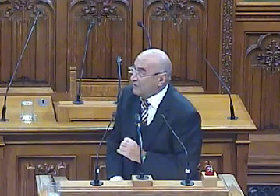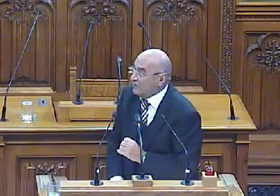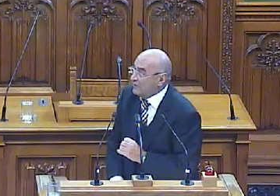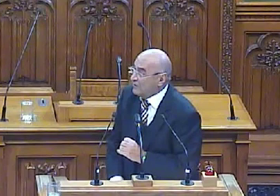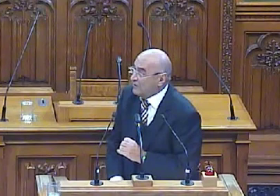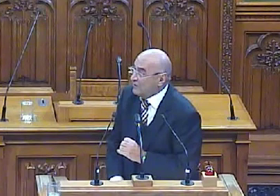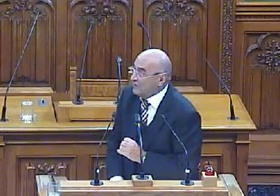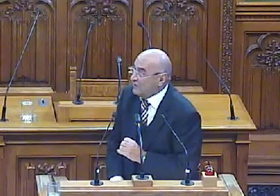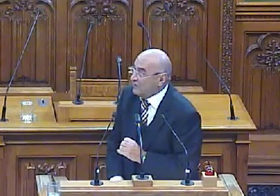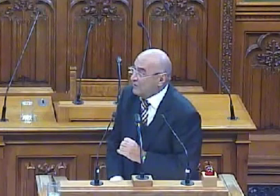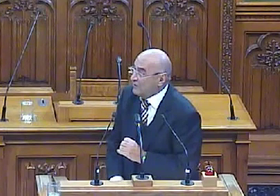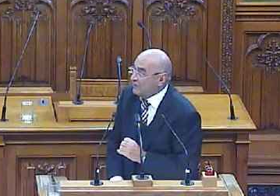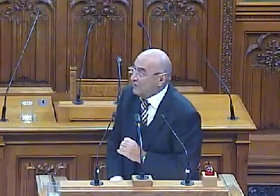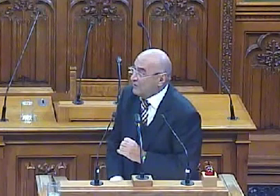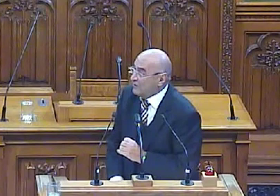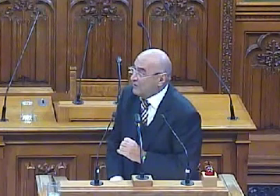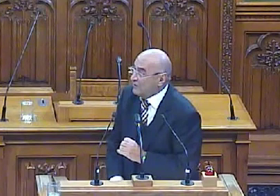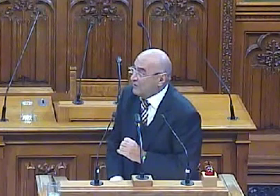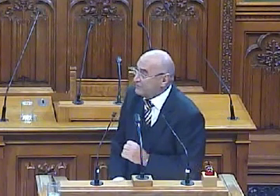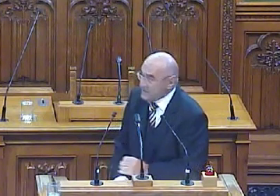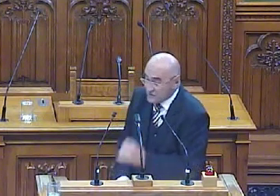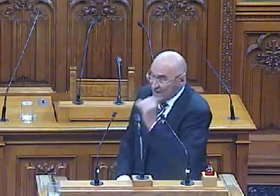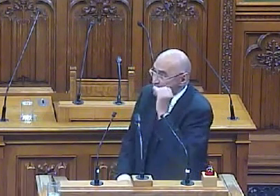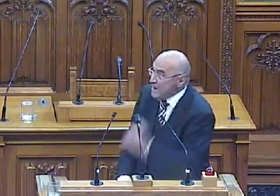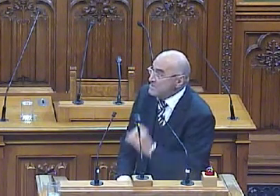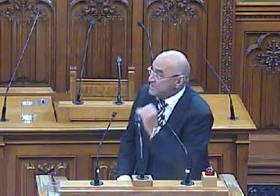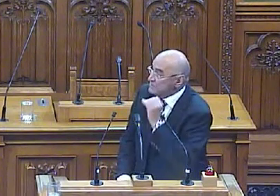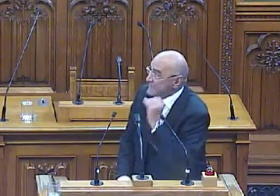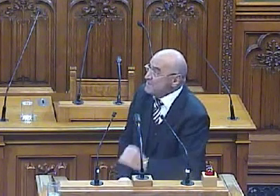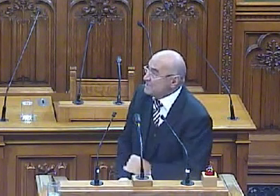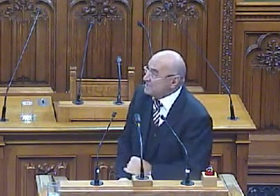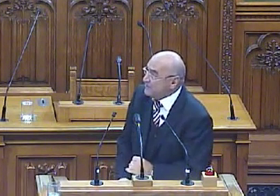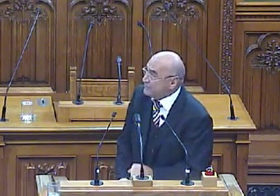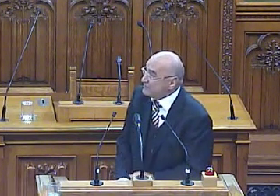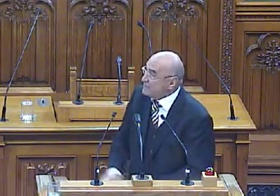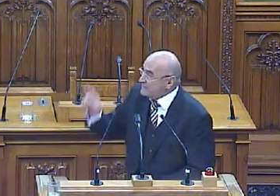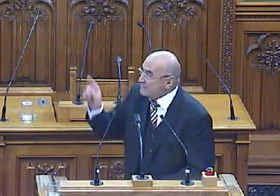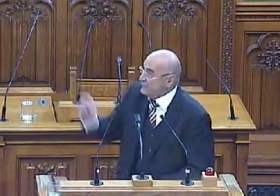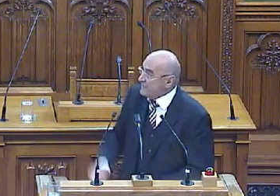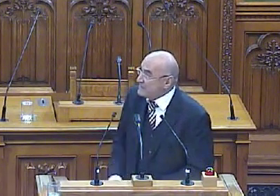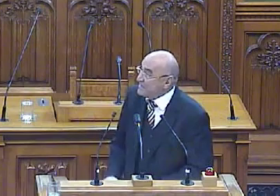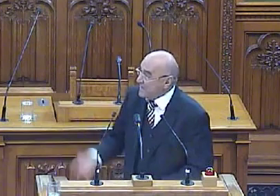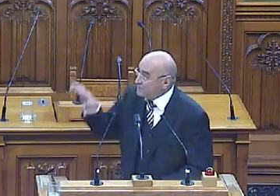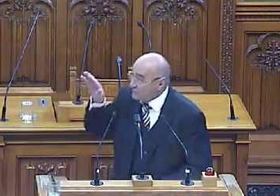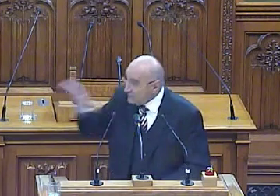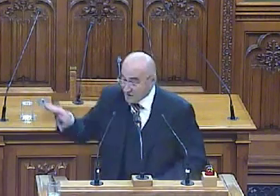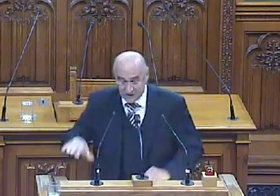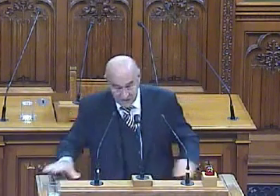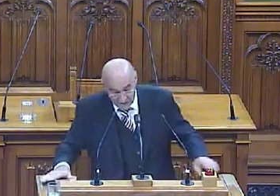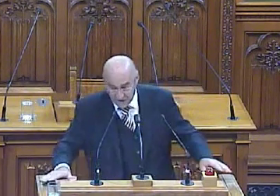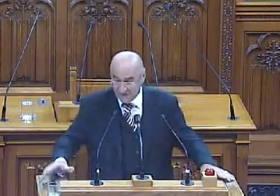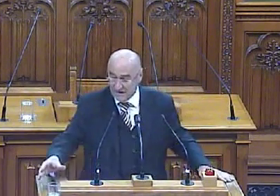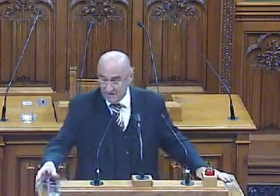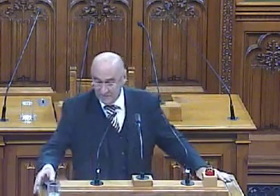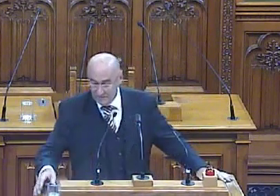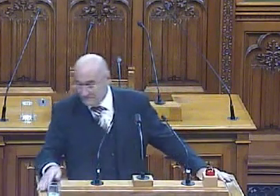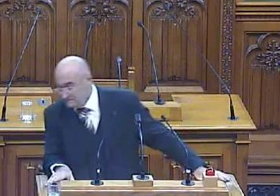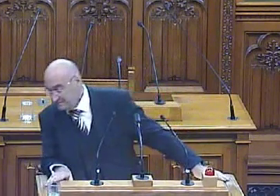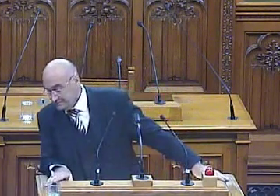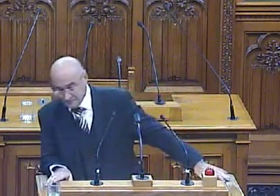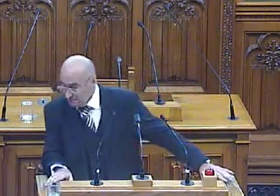Europarat, in zwei Parlamentarierversammlungen. Aber so einen Auftritt, so einen erbärmlichen, jämmerlichen Auftritt, wie den von Ihnen, habe ich noch nie gehört. Das kann ich auch